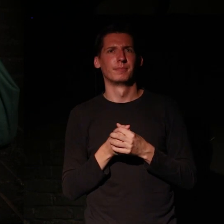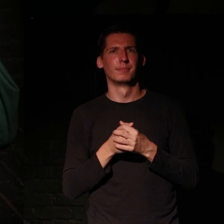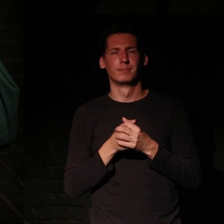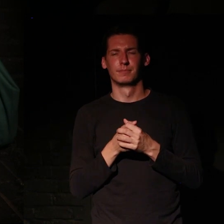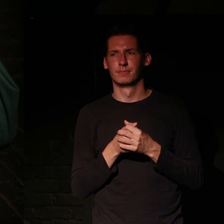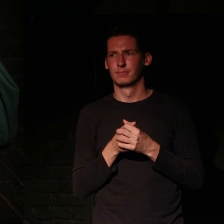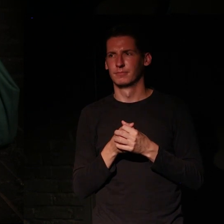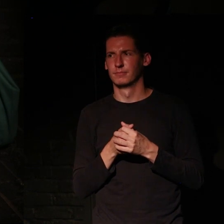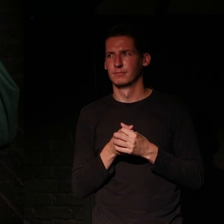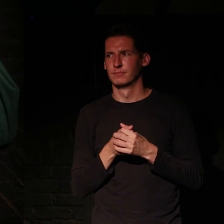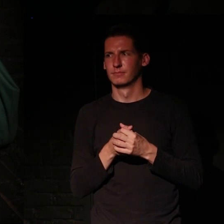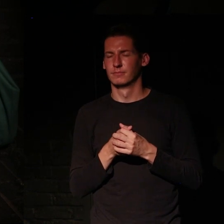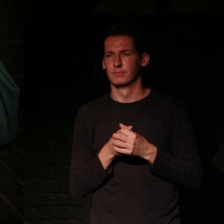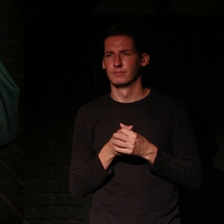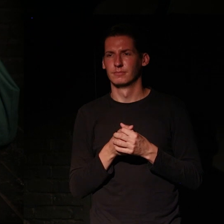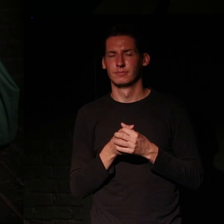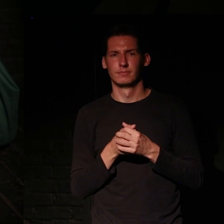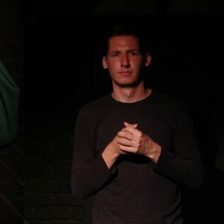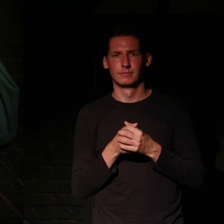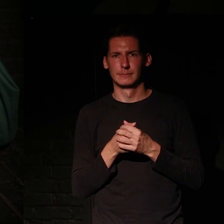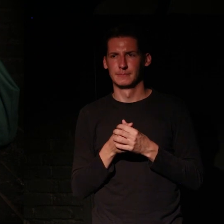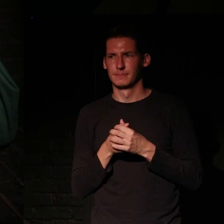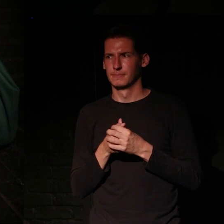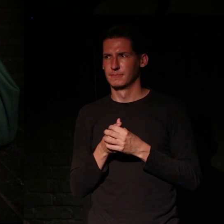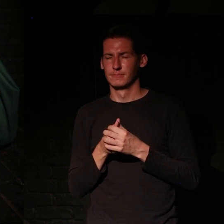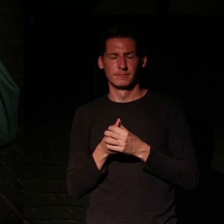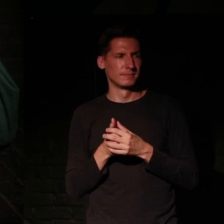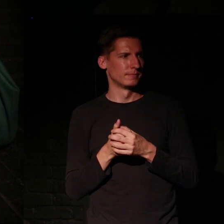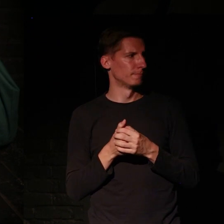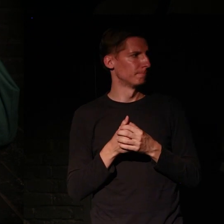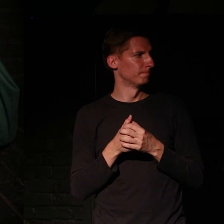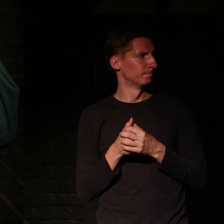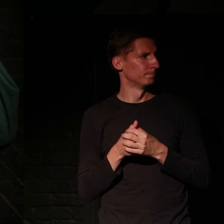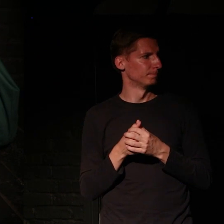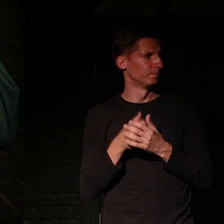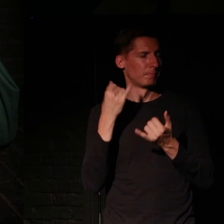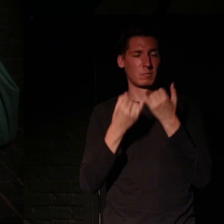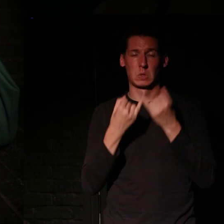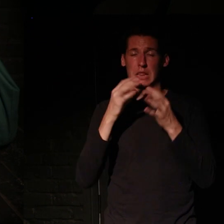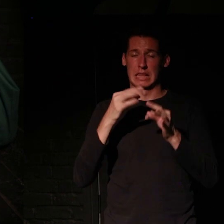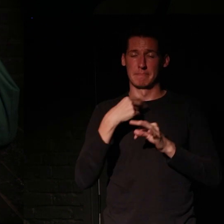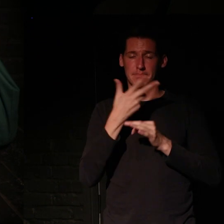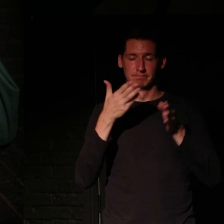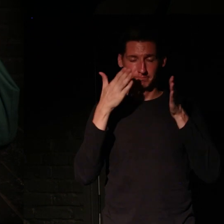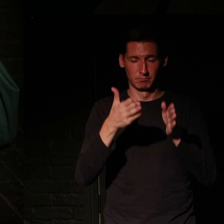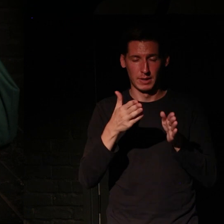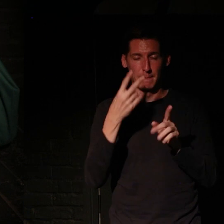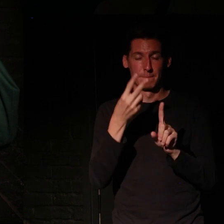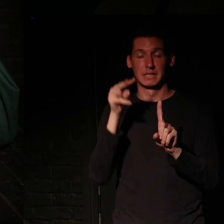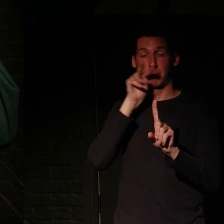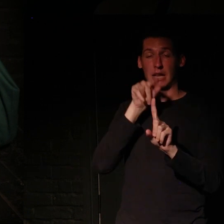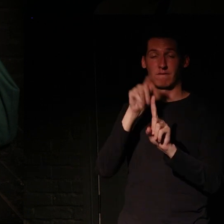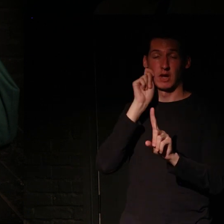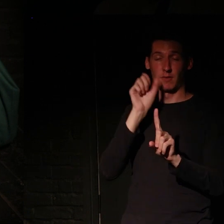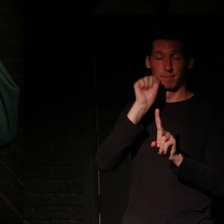głosu niż wcześniej. To jeżeli jesteśmy przy perspektywie feministycznej